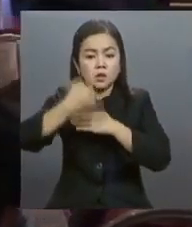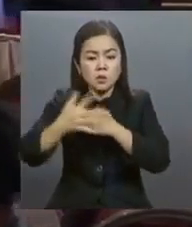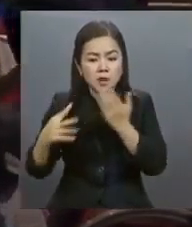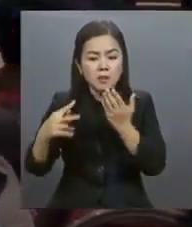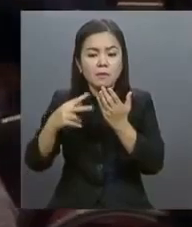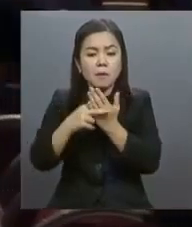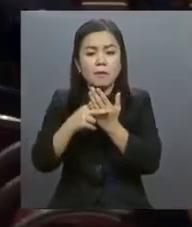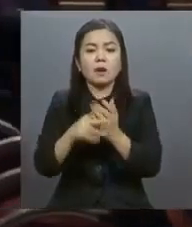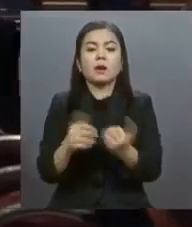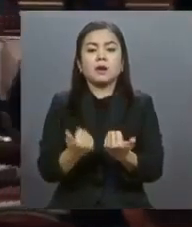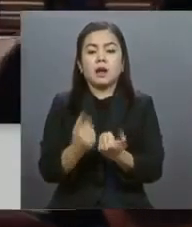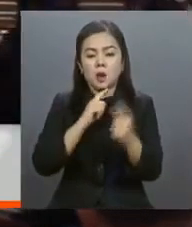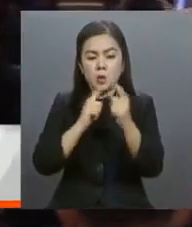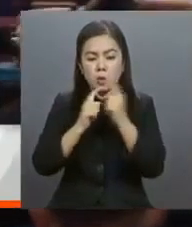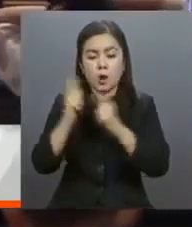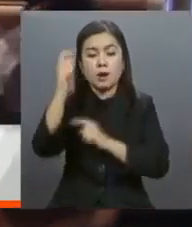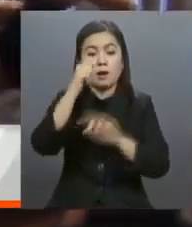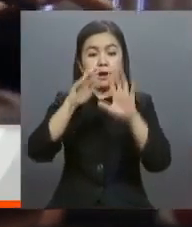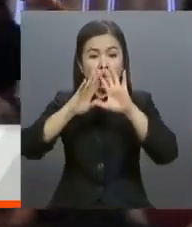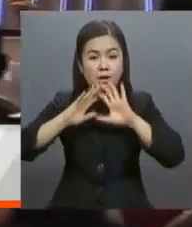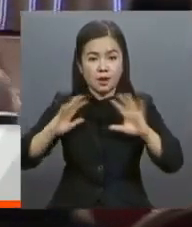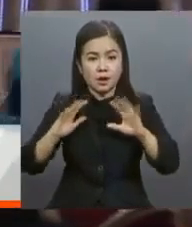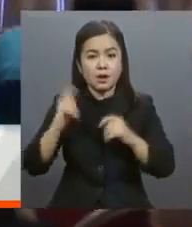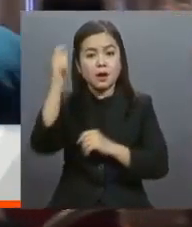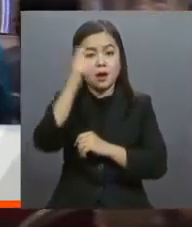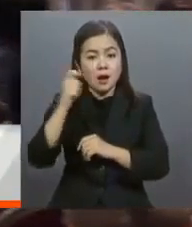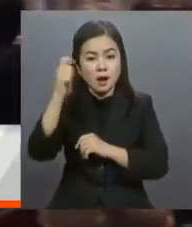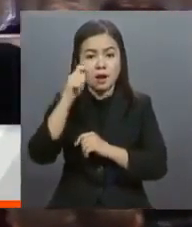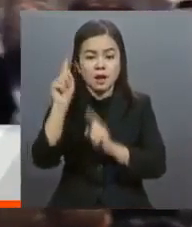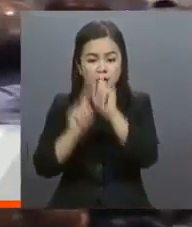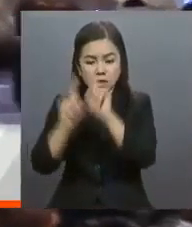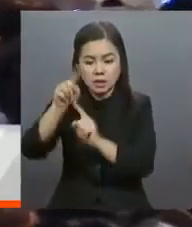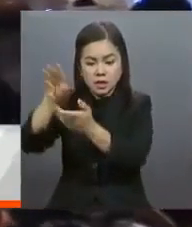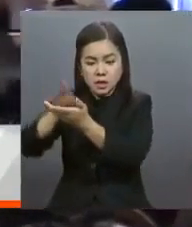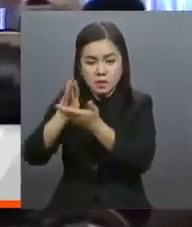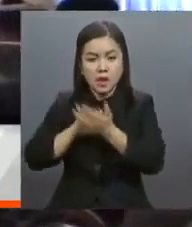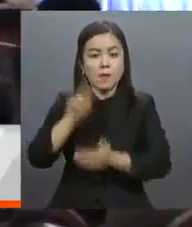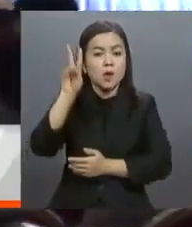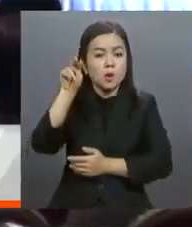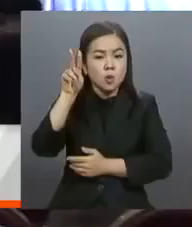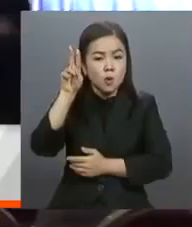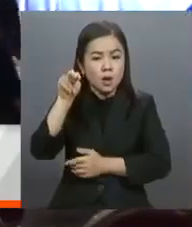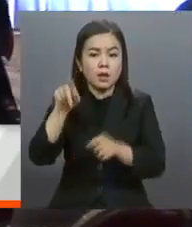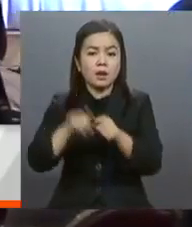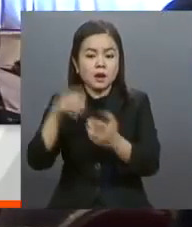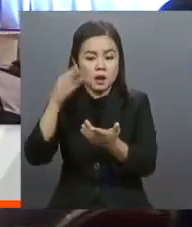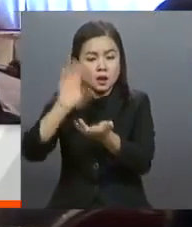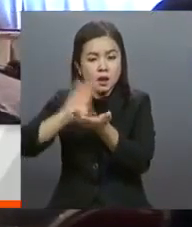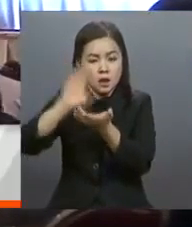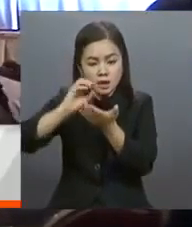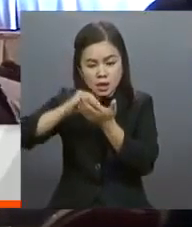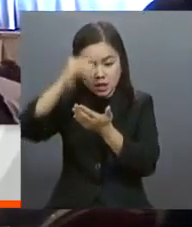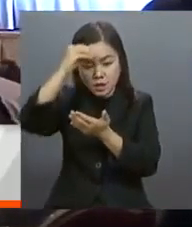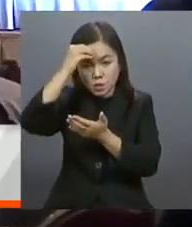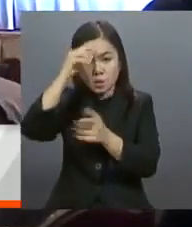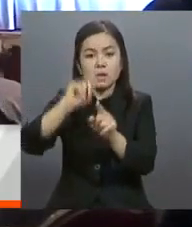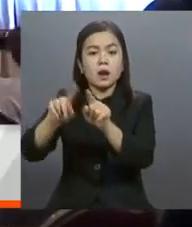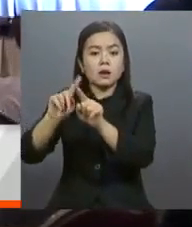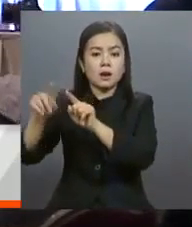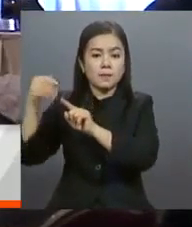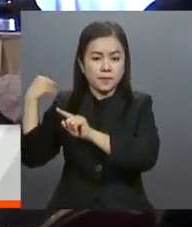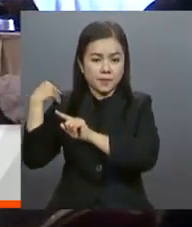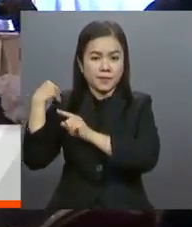าแห่งเอเชียตัวแทนจากสถาบันสถิติองค์การยูเนสโกองค์การทุนเพื่อเด็กแห่งสหประชาชาติหรือว่ายูนิเซ